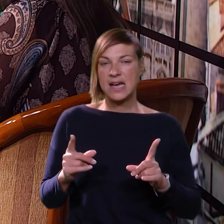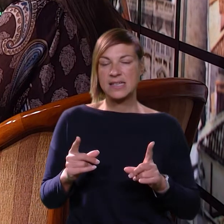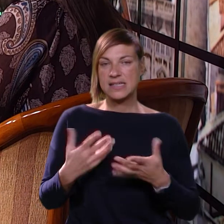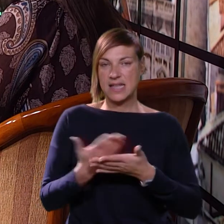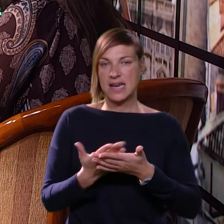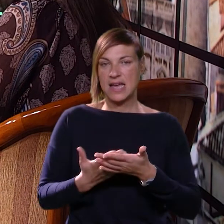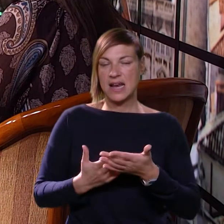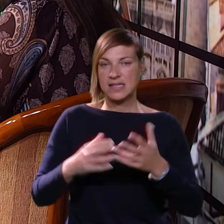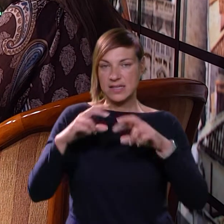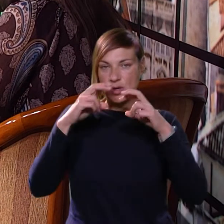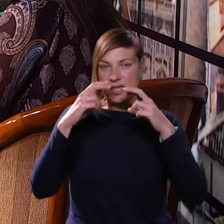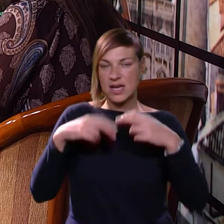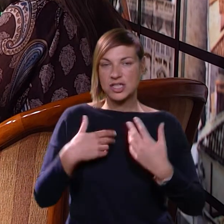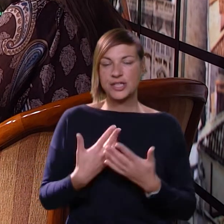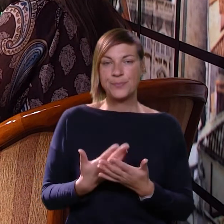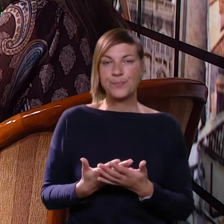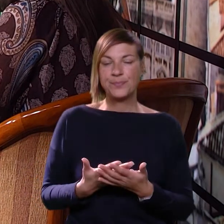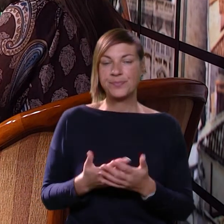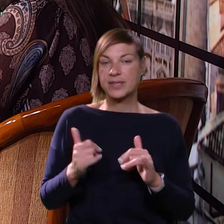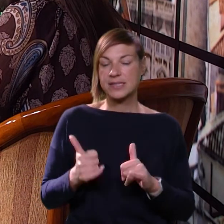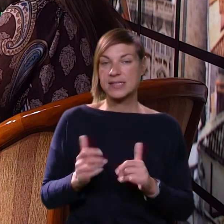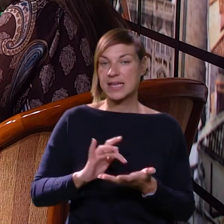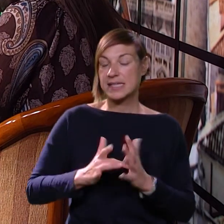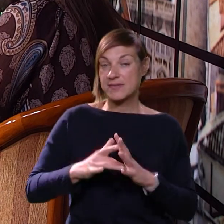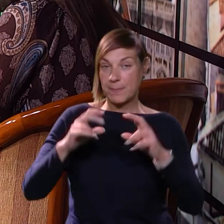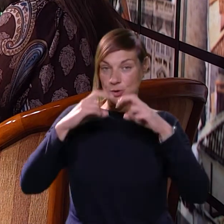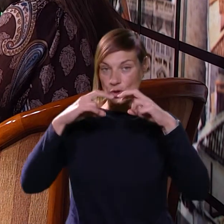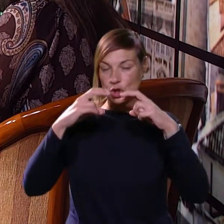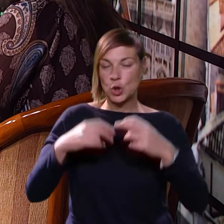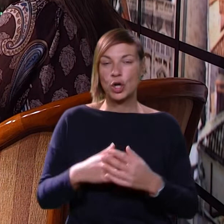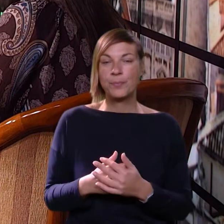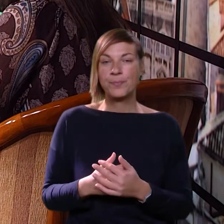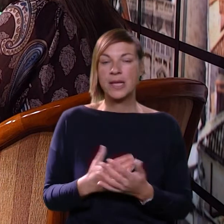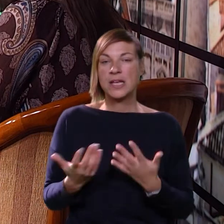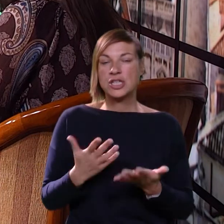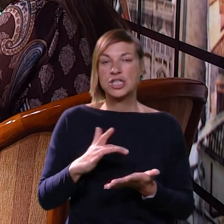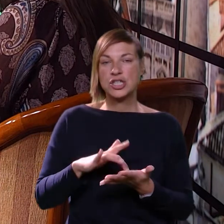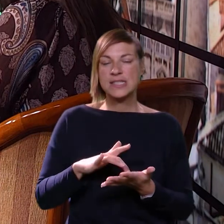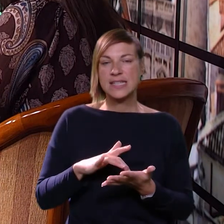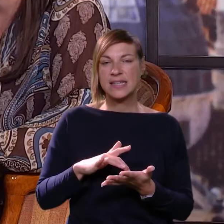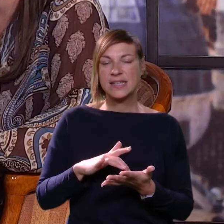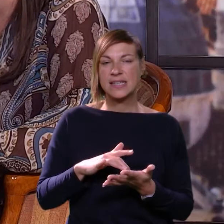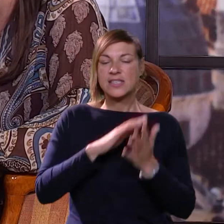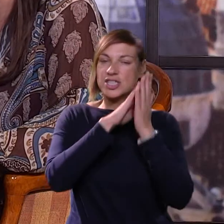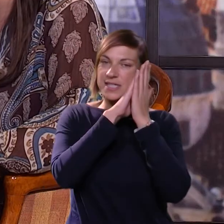razne nalaze koje traže i u stvari sad je sve pod kontrolom. Što se tiče